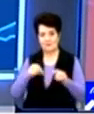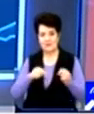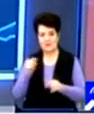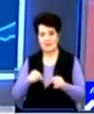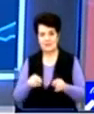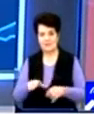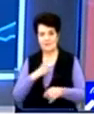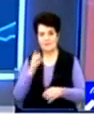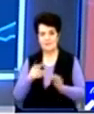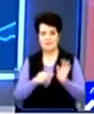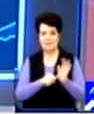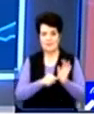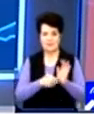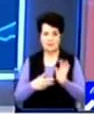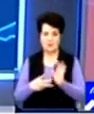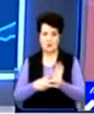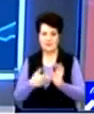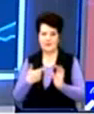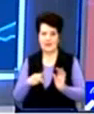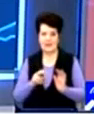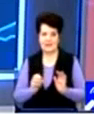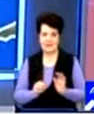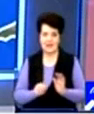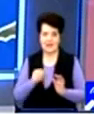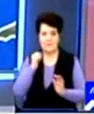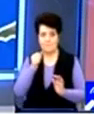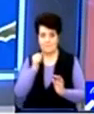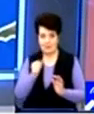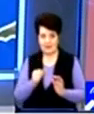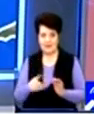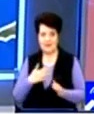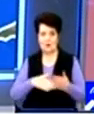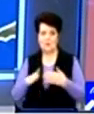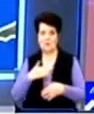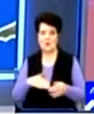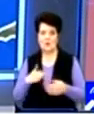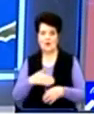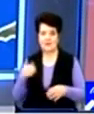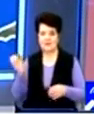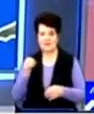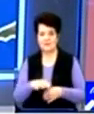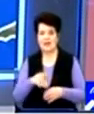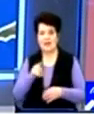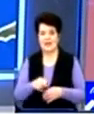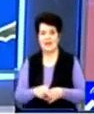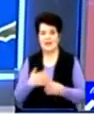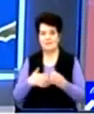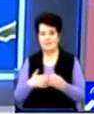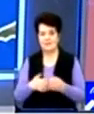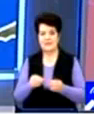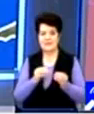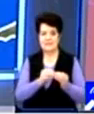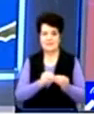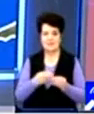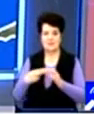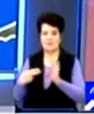minimele vor varia între 6 și 8 grade Celsius. Mâine la prânz ne vom bucura de soare din plin, iar maximele vor oscila între 10